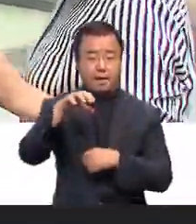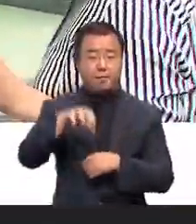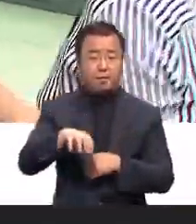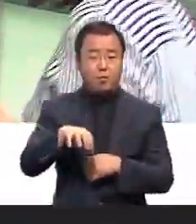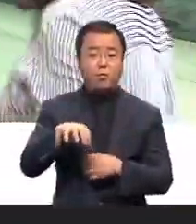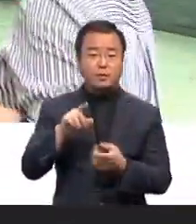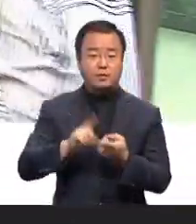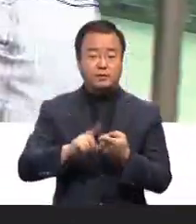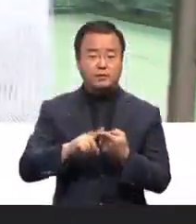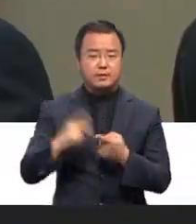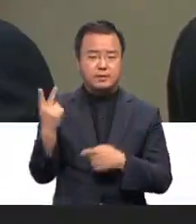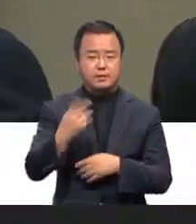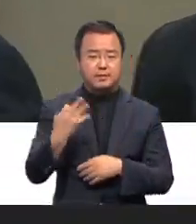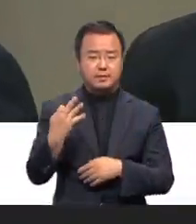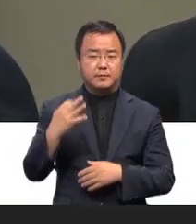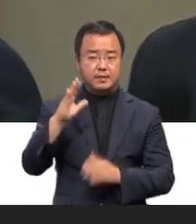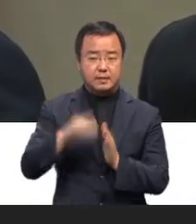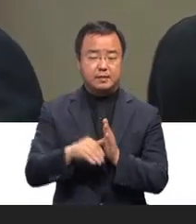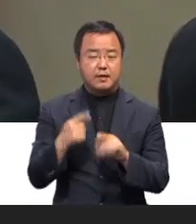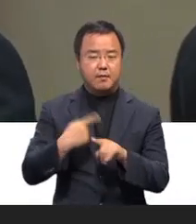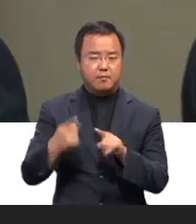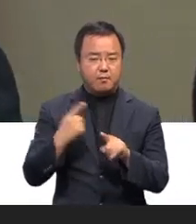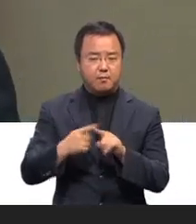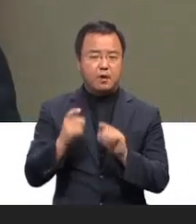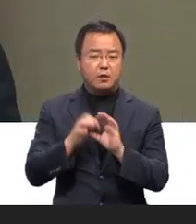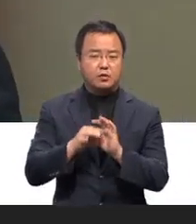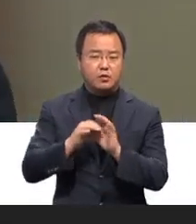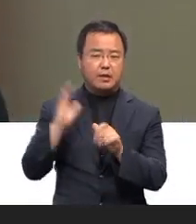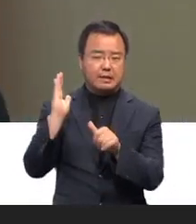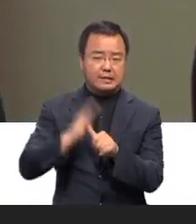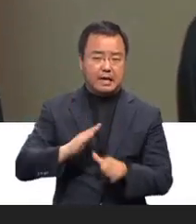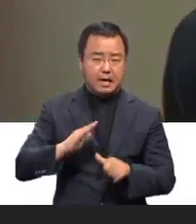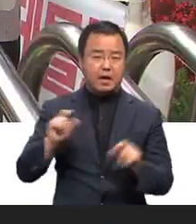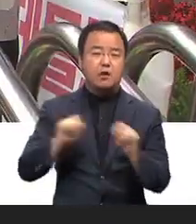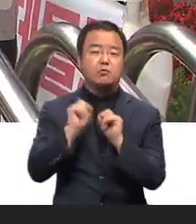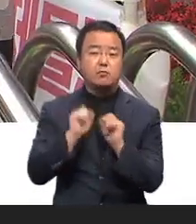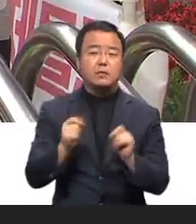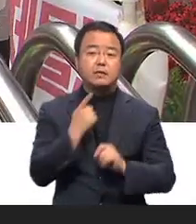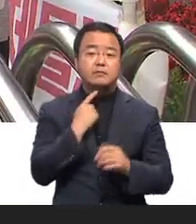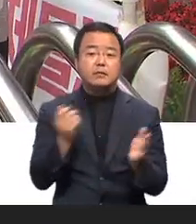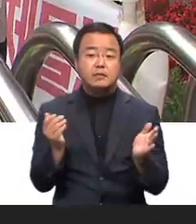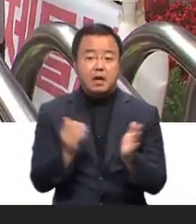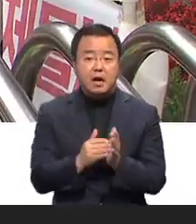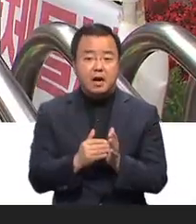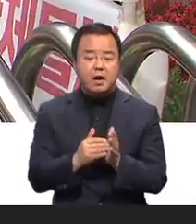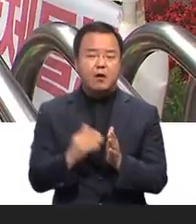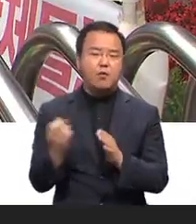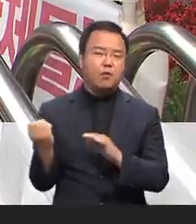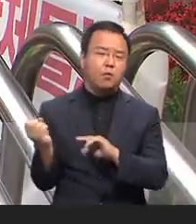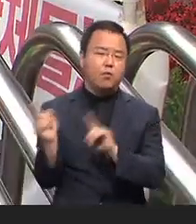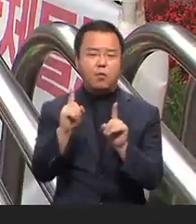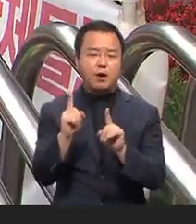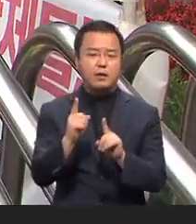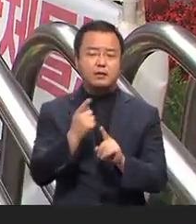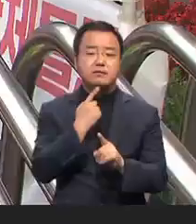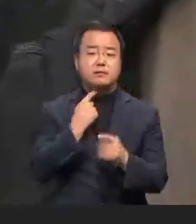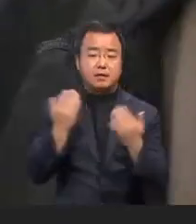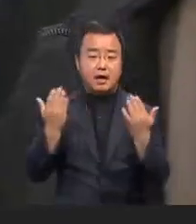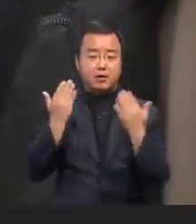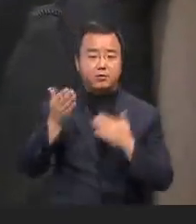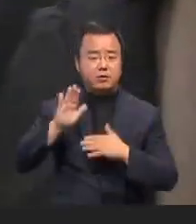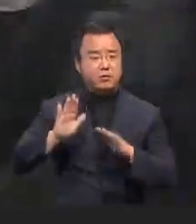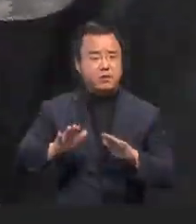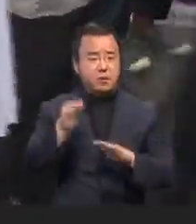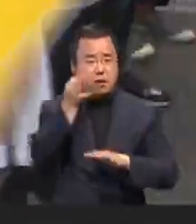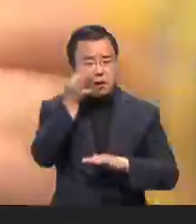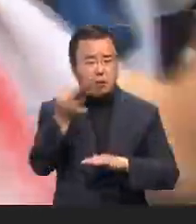지난 2014년 평가 때 청문을 통해 탈락 결정이 유예되면서 기사회생했던 학교입니다. 하지만 이번 청문